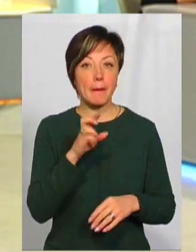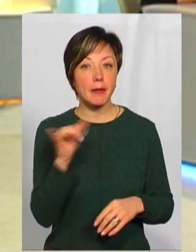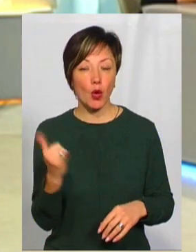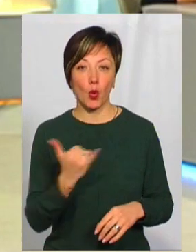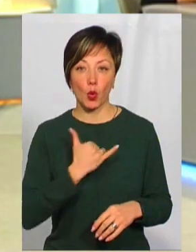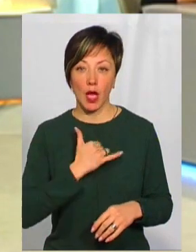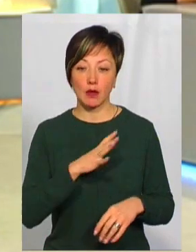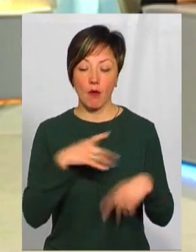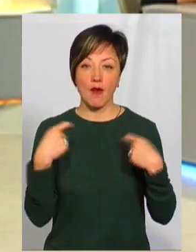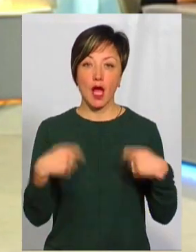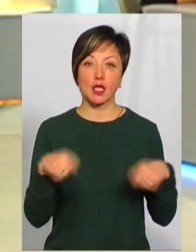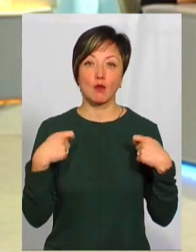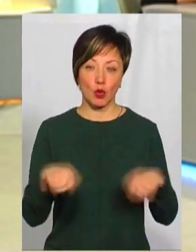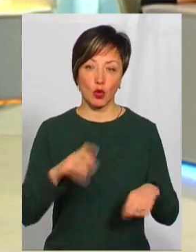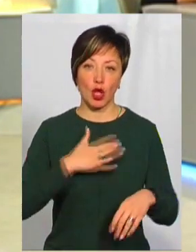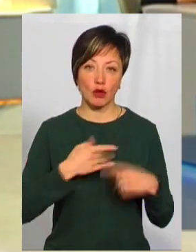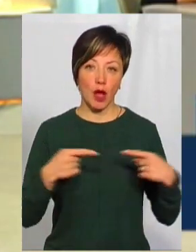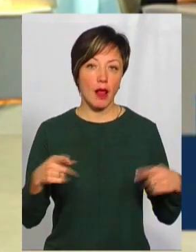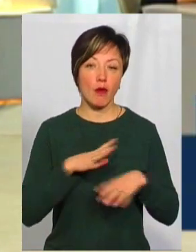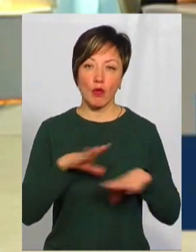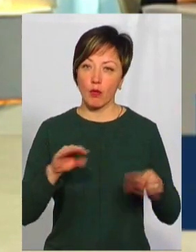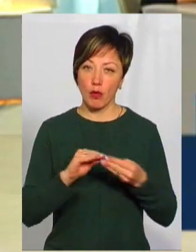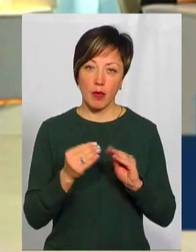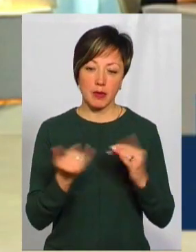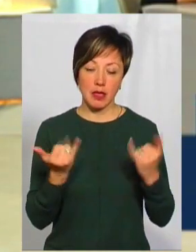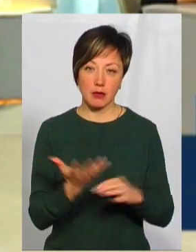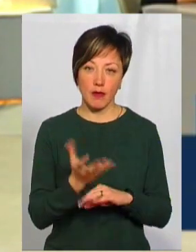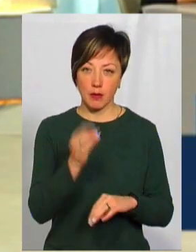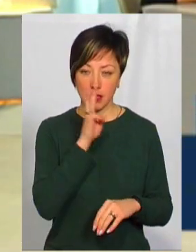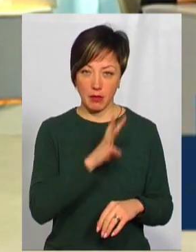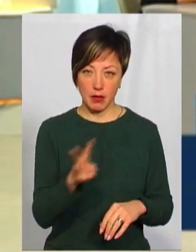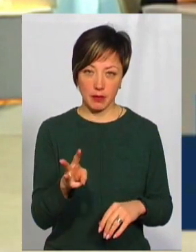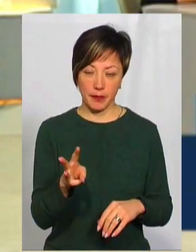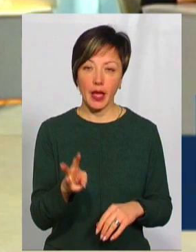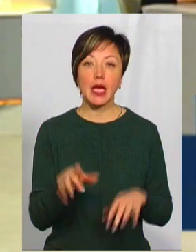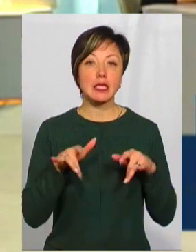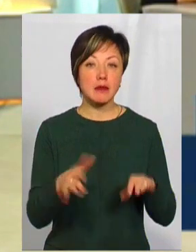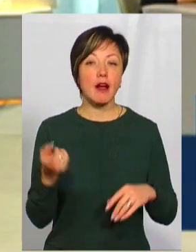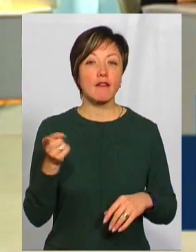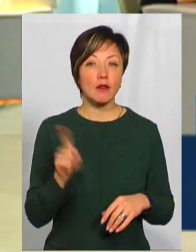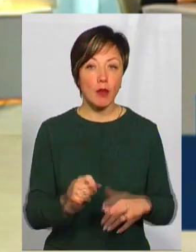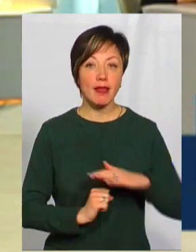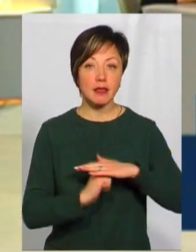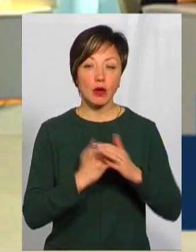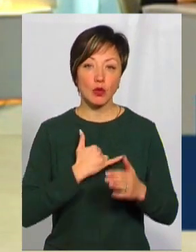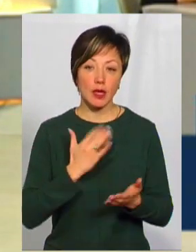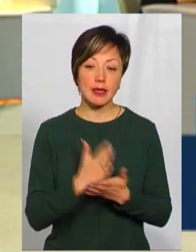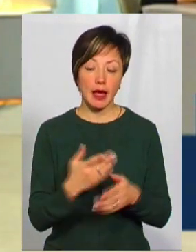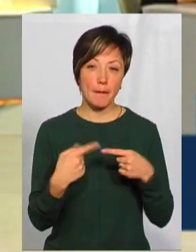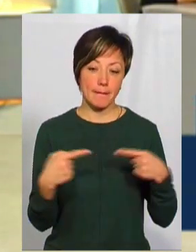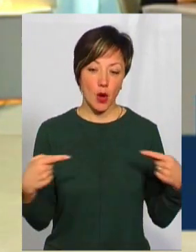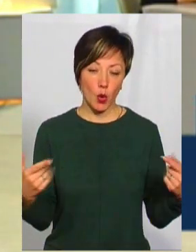нас був збут нашої продукції, в нас не було би проблеми зараз по виплаті заробітної плати. Справа в тому, що на складі у нас є